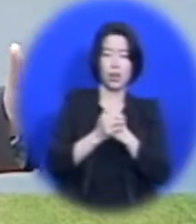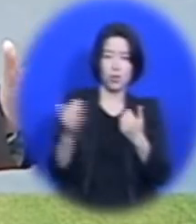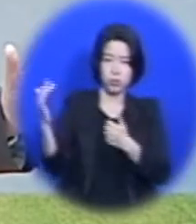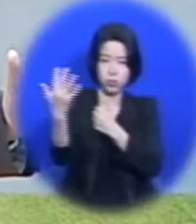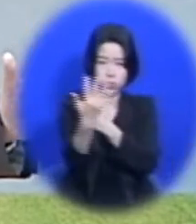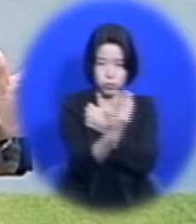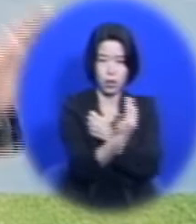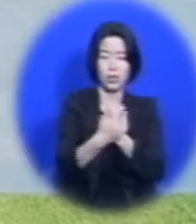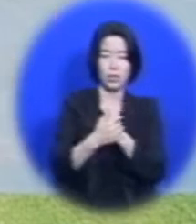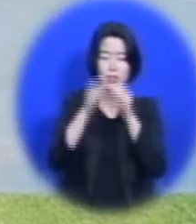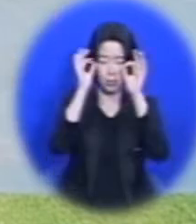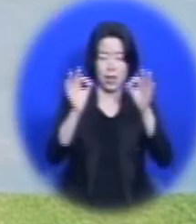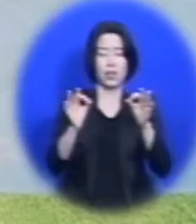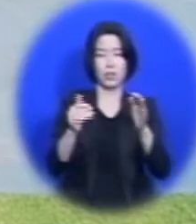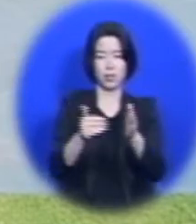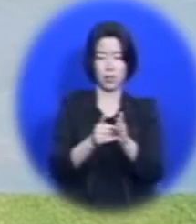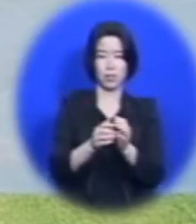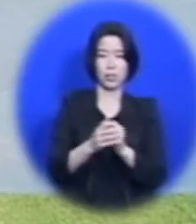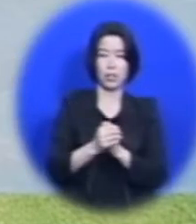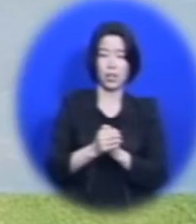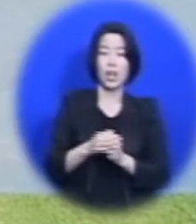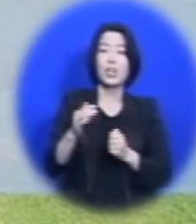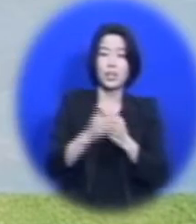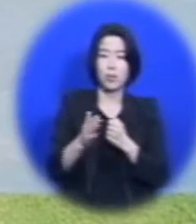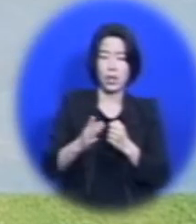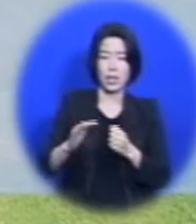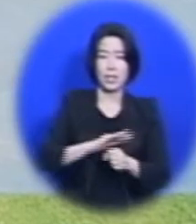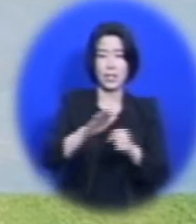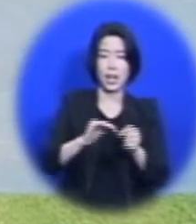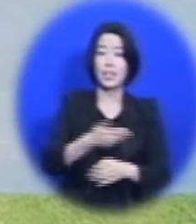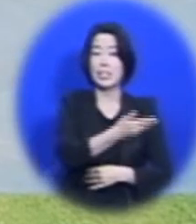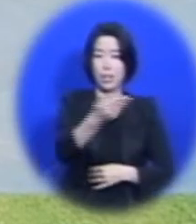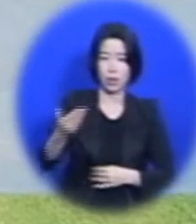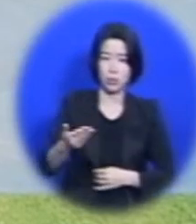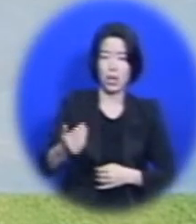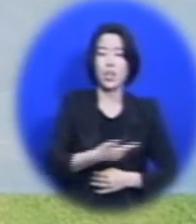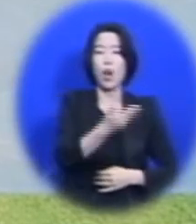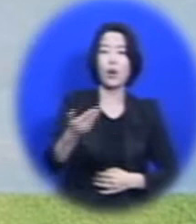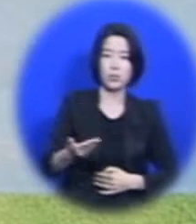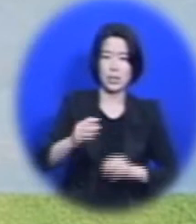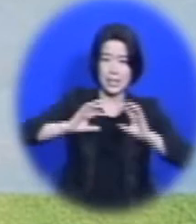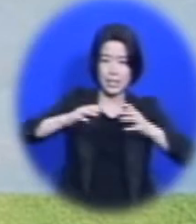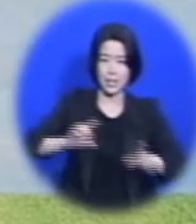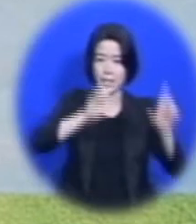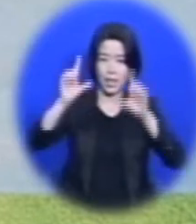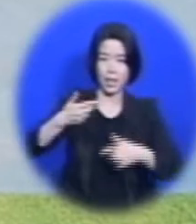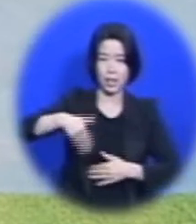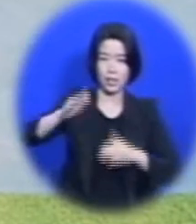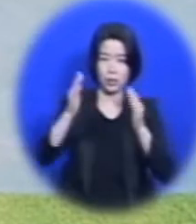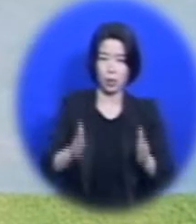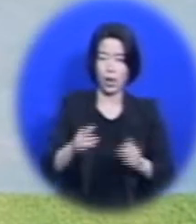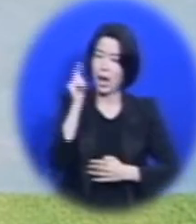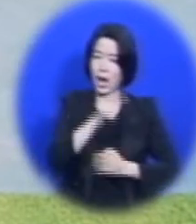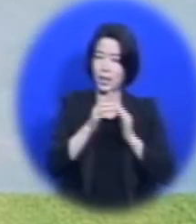둘러싸고 있는 것을 보았어요. 그러므로 사랑하는 교우 여러분, 여러분들이 세상 살아가는 동안에